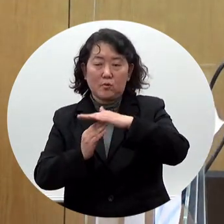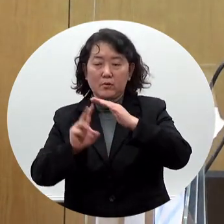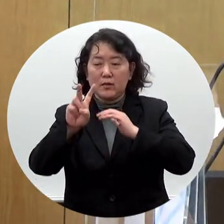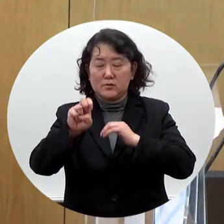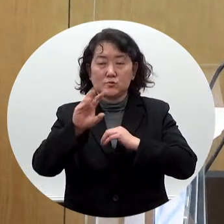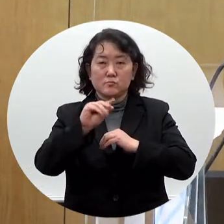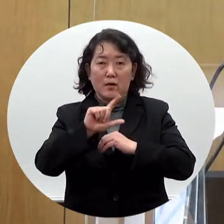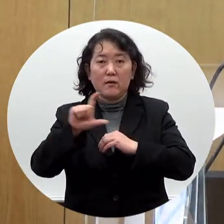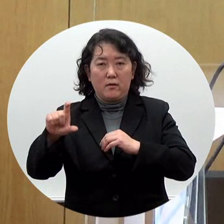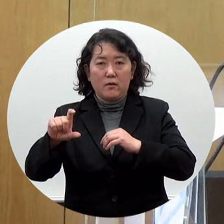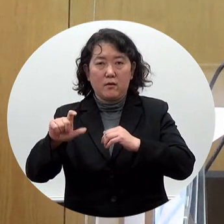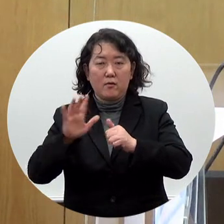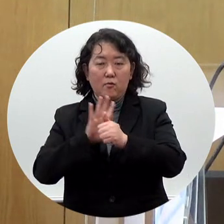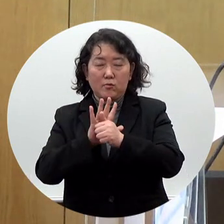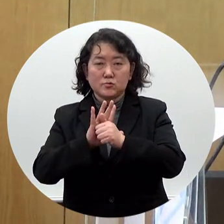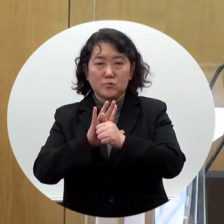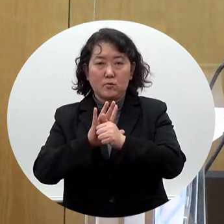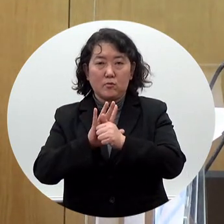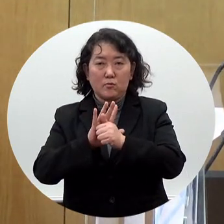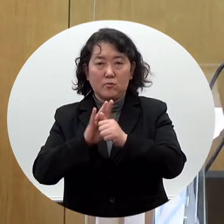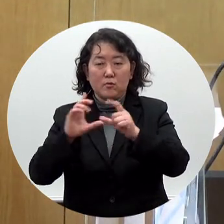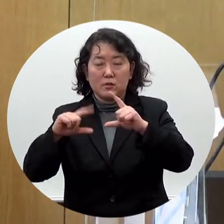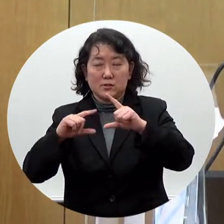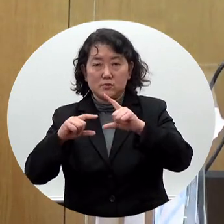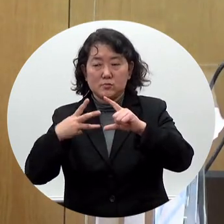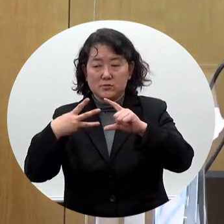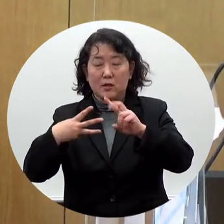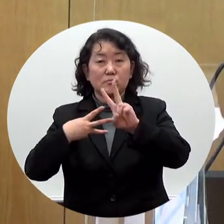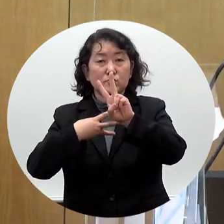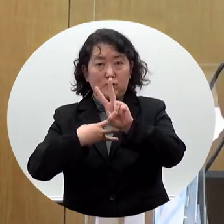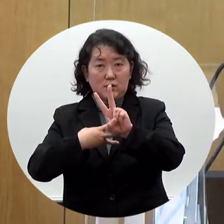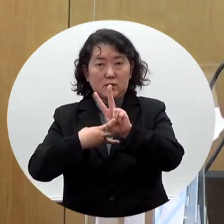円、補助率は3分の2でございます。